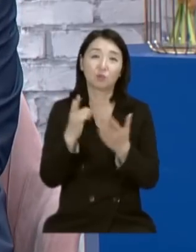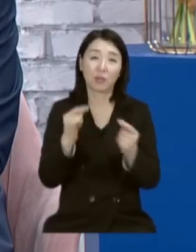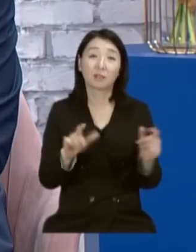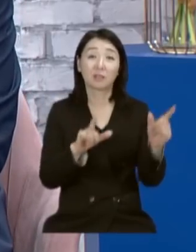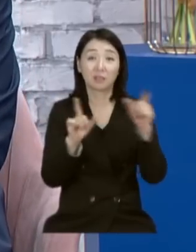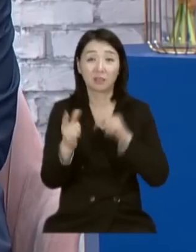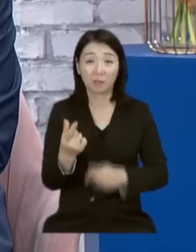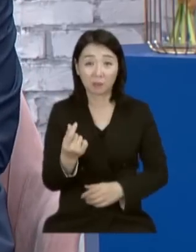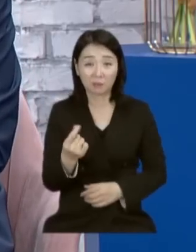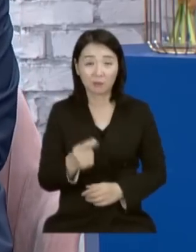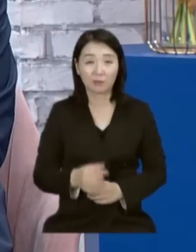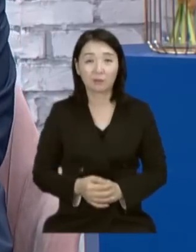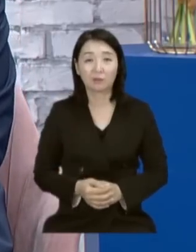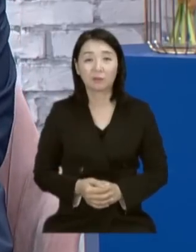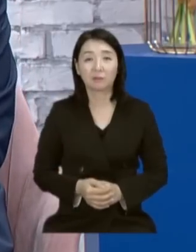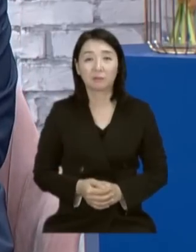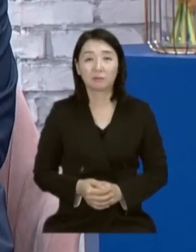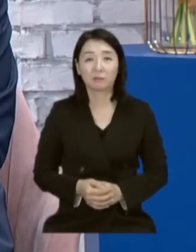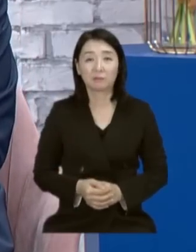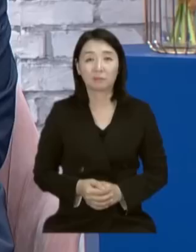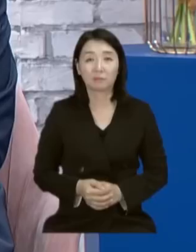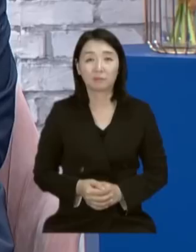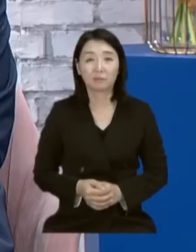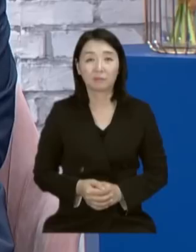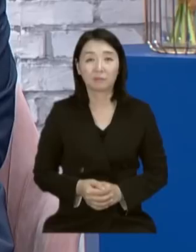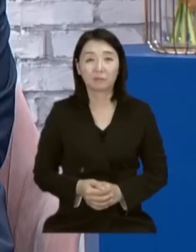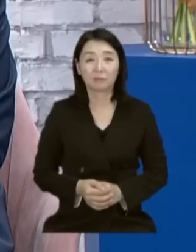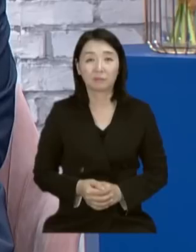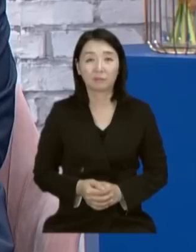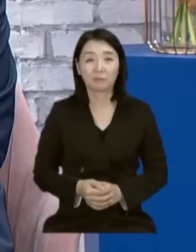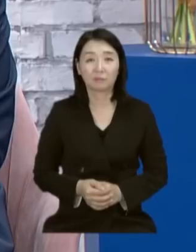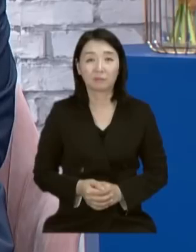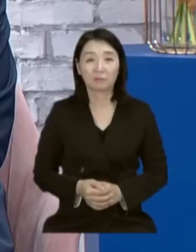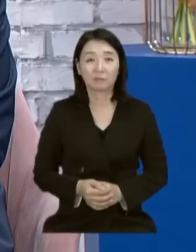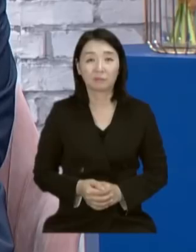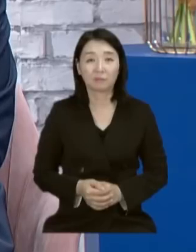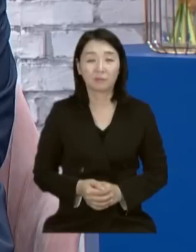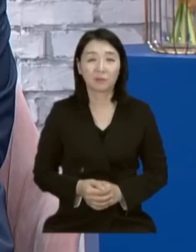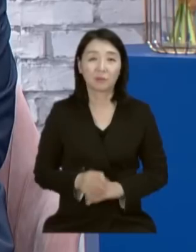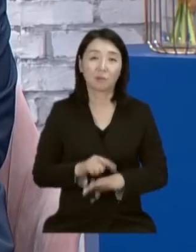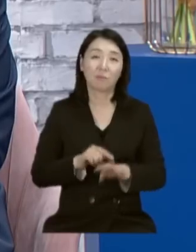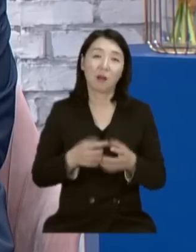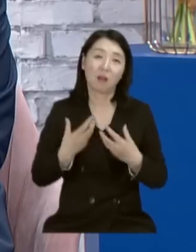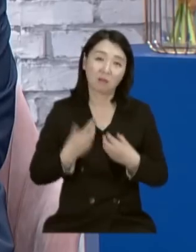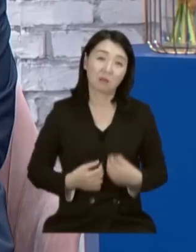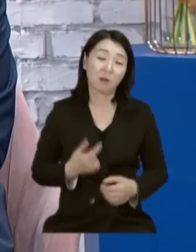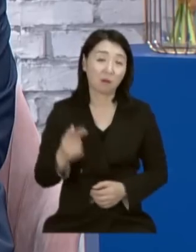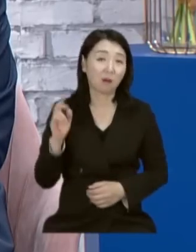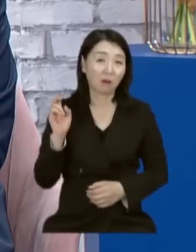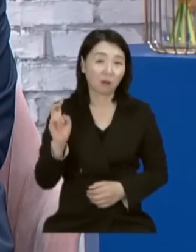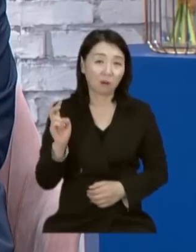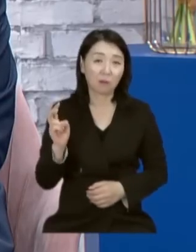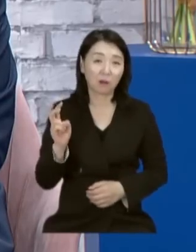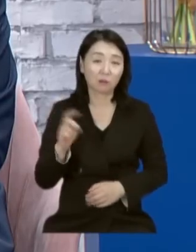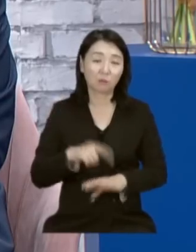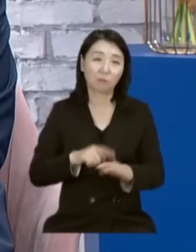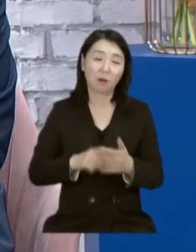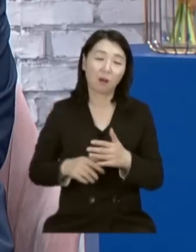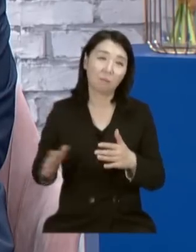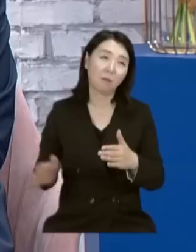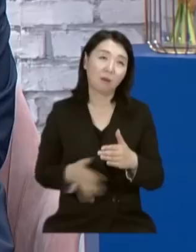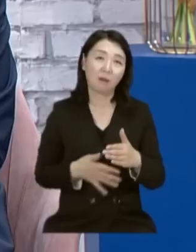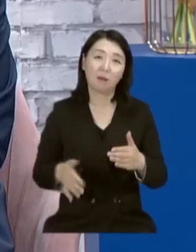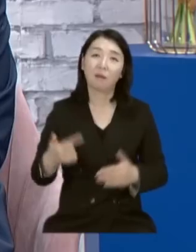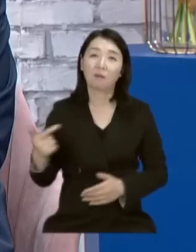친구같이 지내셨던 바로 위에 형이니까 예, 형이라 진짜 그 이 상실감과 네. 공허함과 뭐